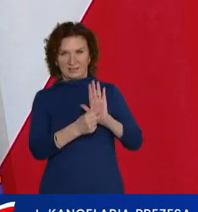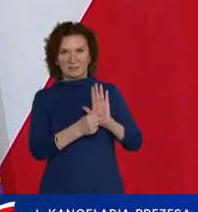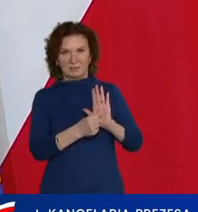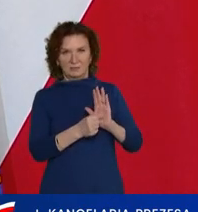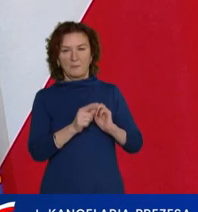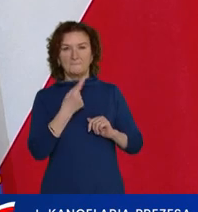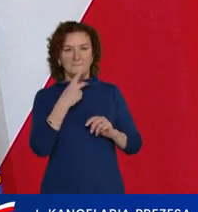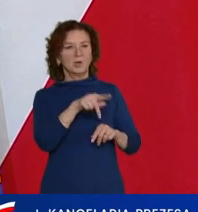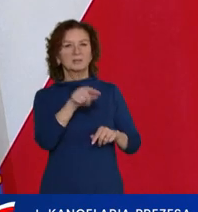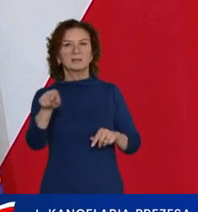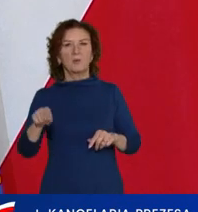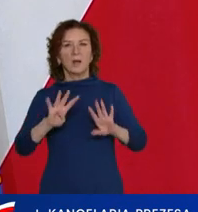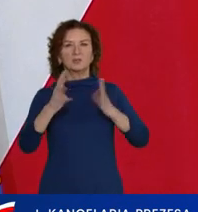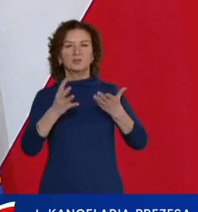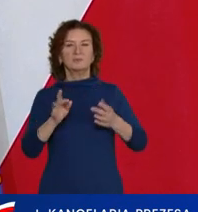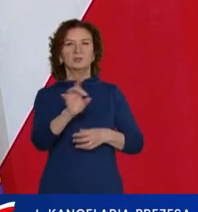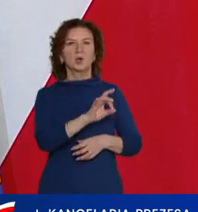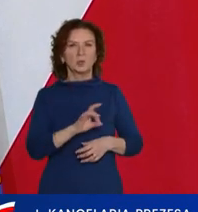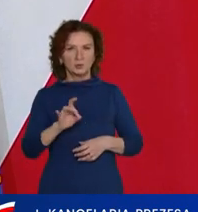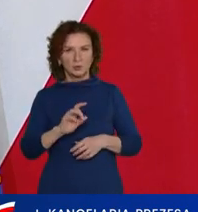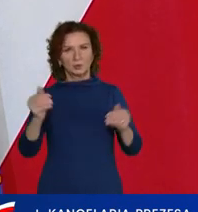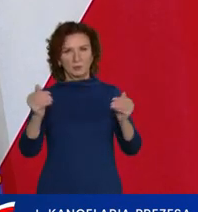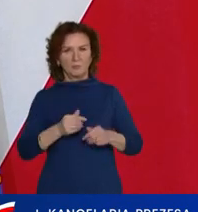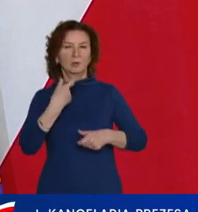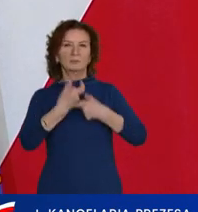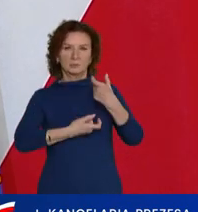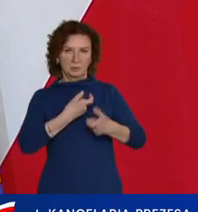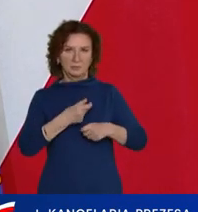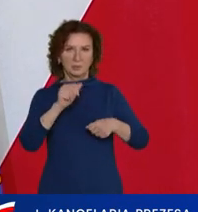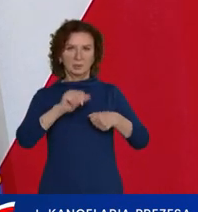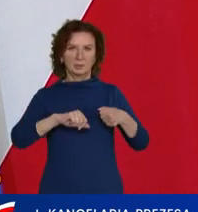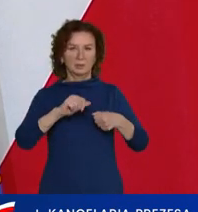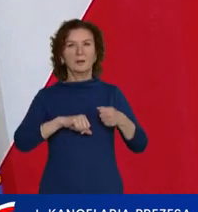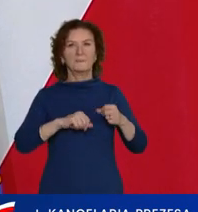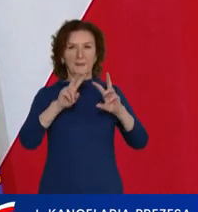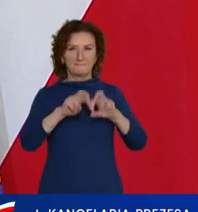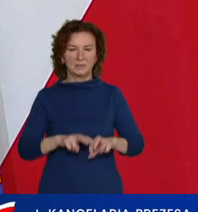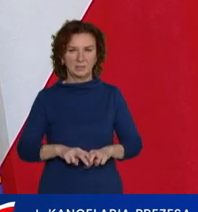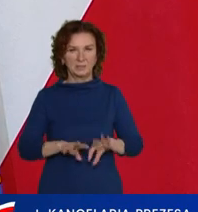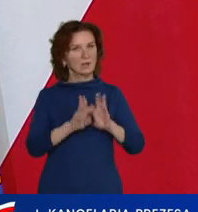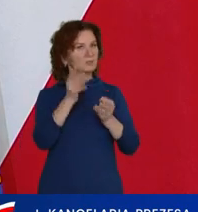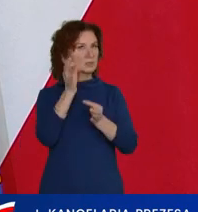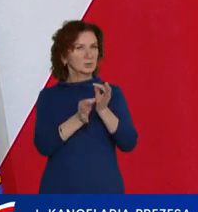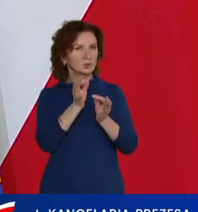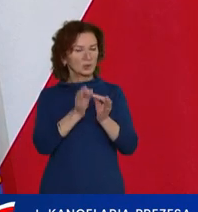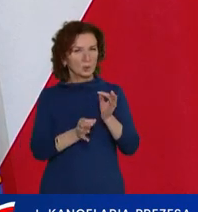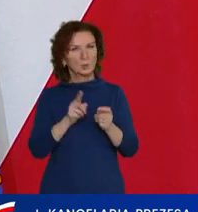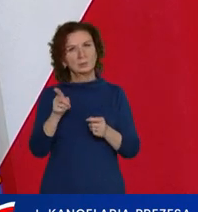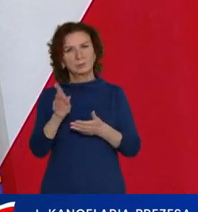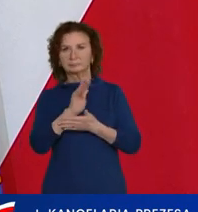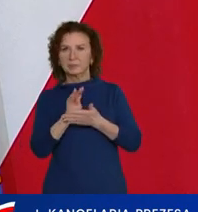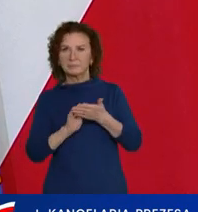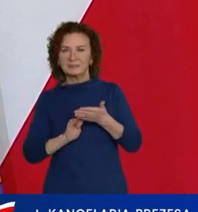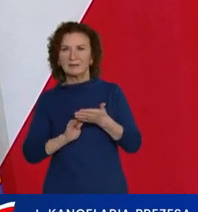9 ośrodków do wykonywania tych badań. Wszystkie szczegóły są po stronie wniosku, sformułowane